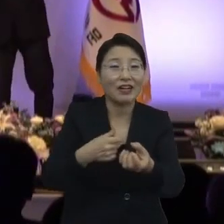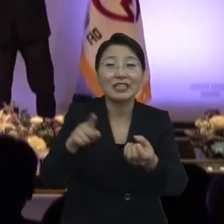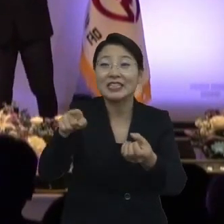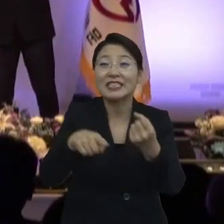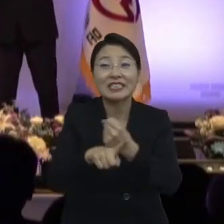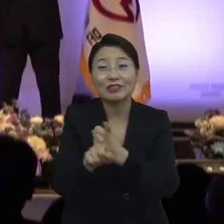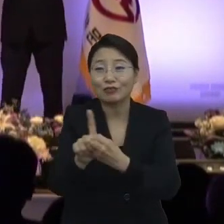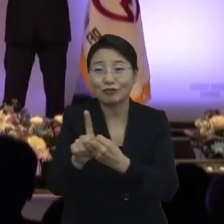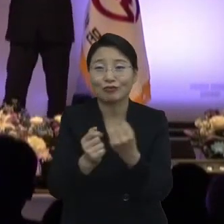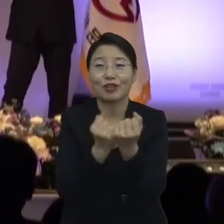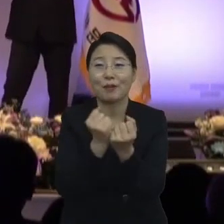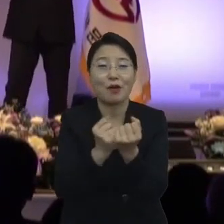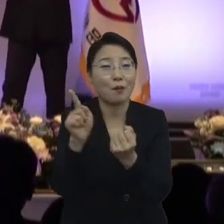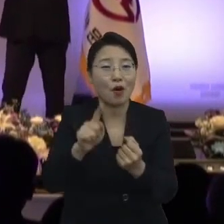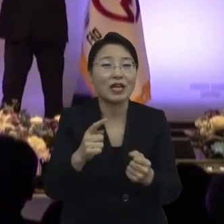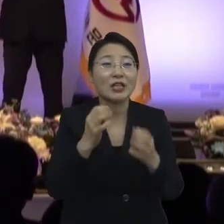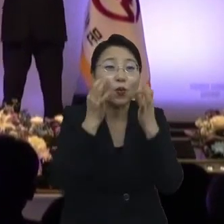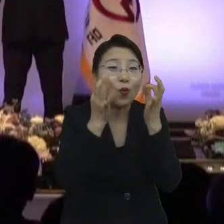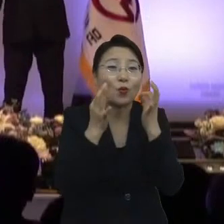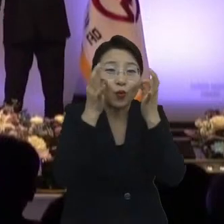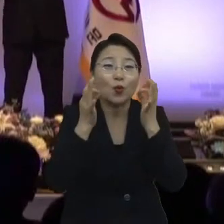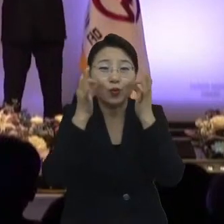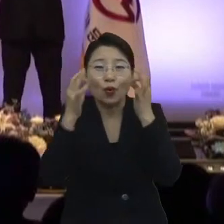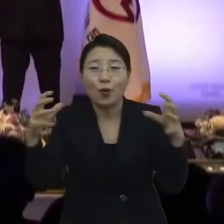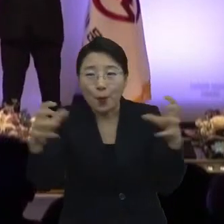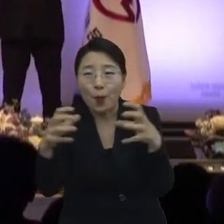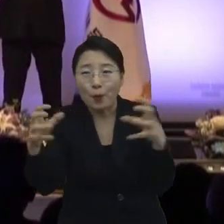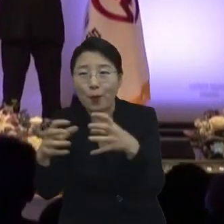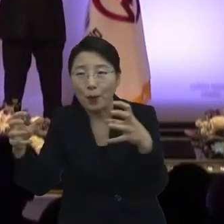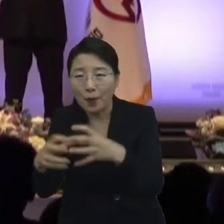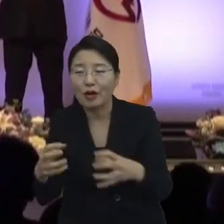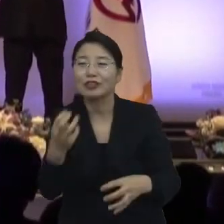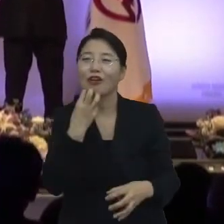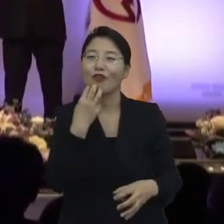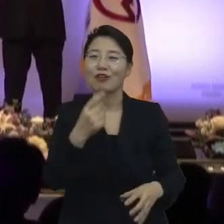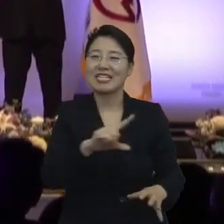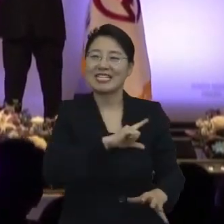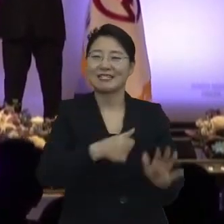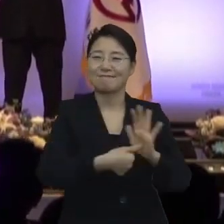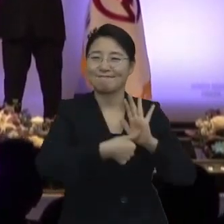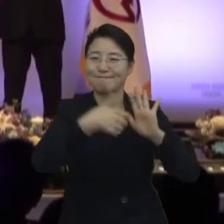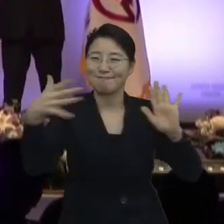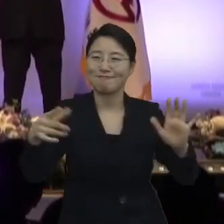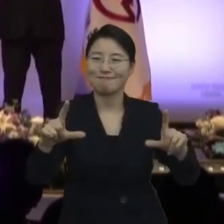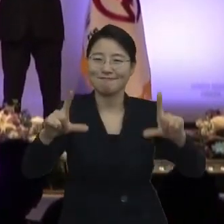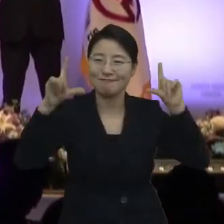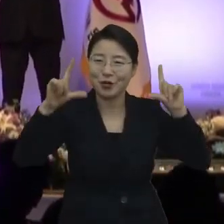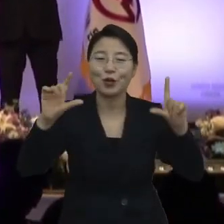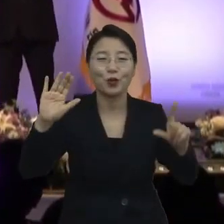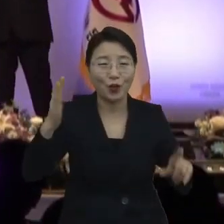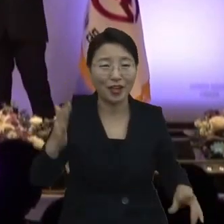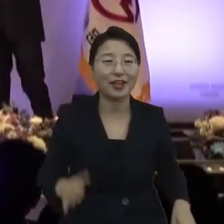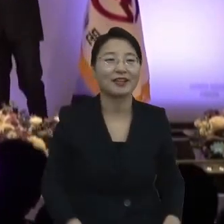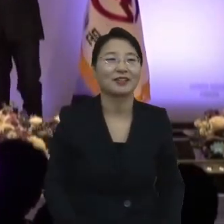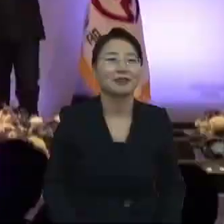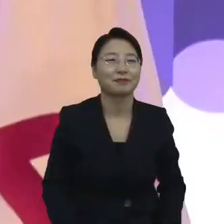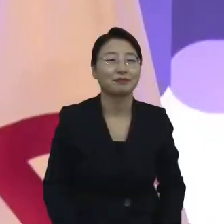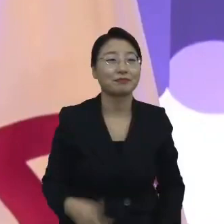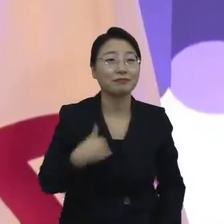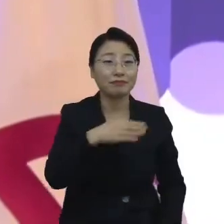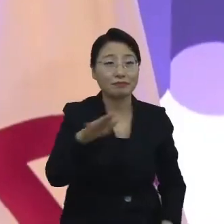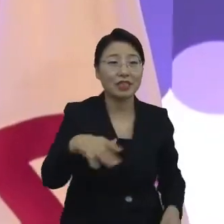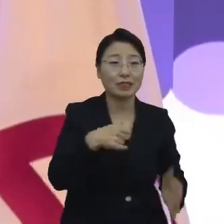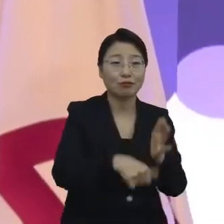종류의 여러 가지 노력들이 모이고 쌓이면 서울의 브랜드력이 상승하고 브랜드력이 상승하면 우리는 어차피